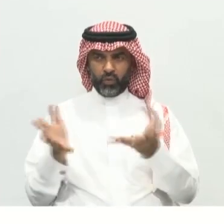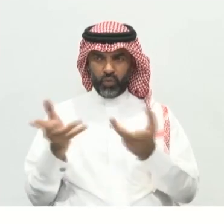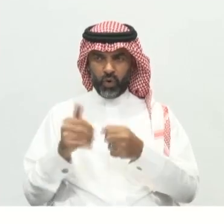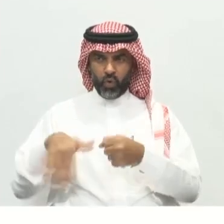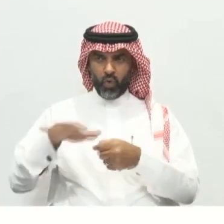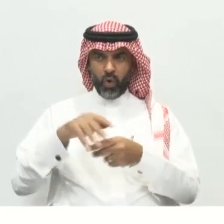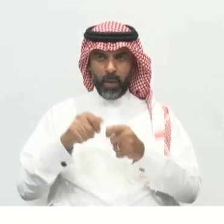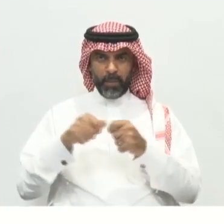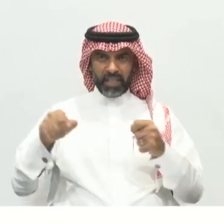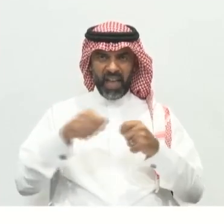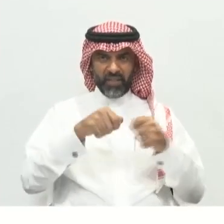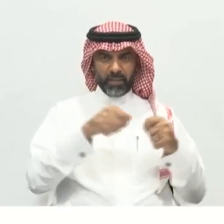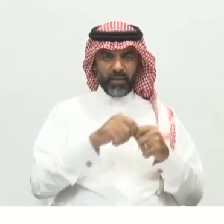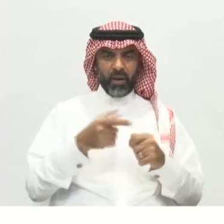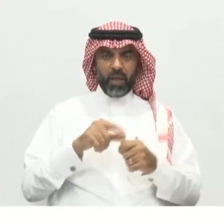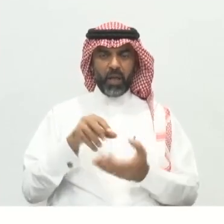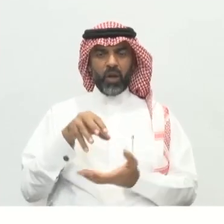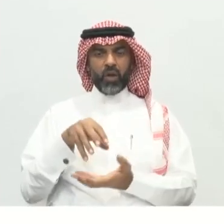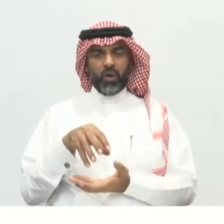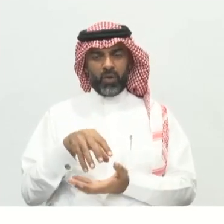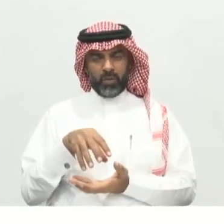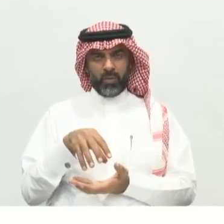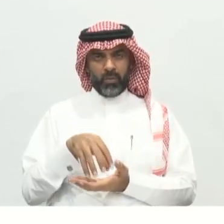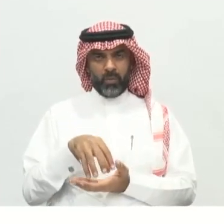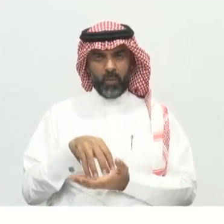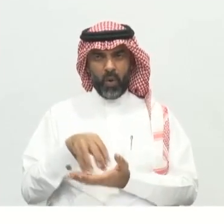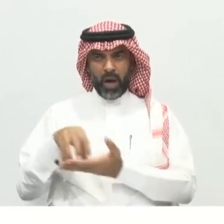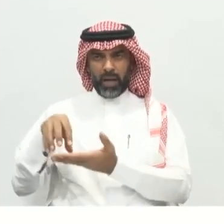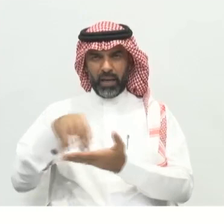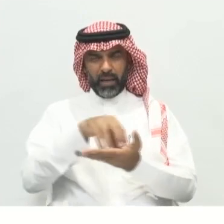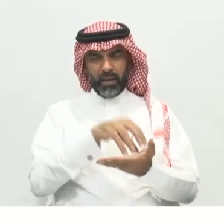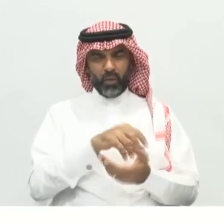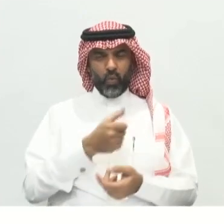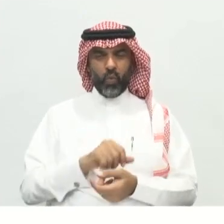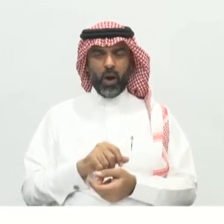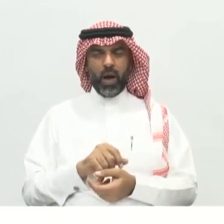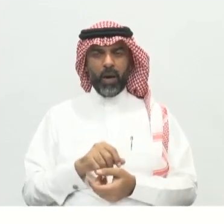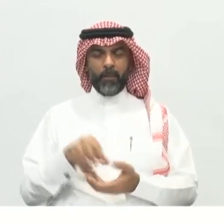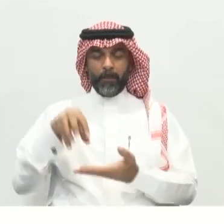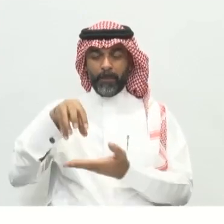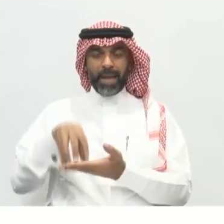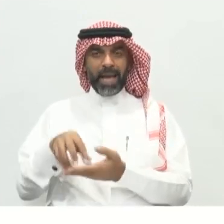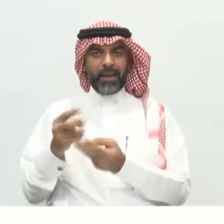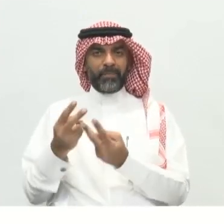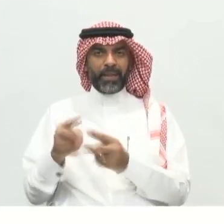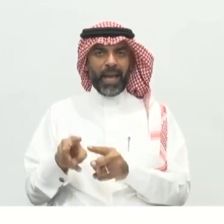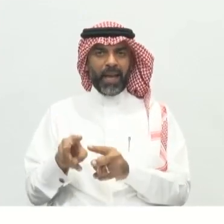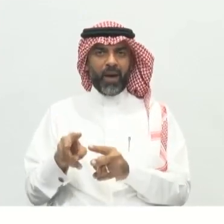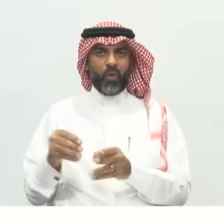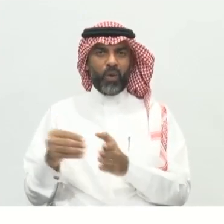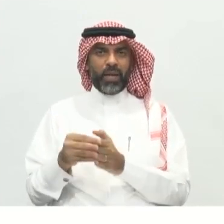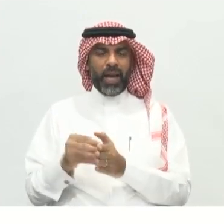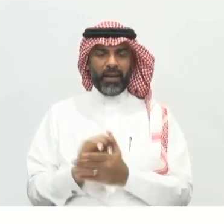بين جميع المواقع اللوكيشن ايديز اللي هي المواقع وكذلك ستارت ستوب التي التي تعتبر نقطه الانطلاق